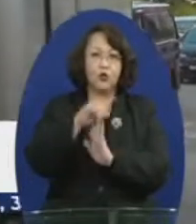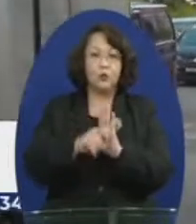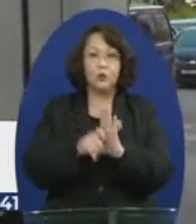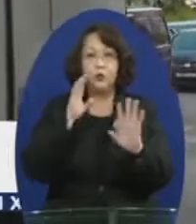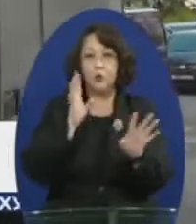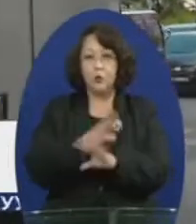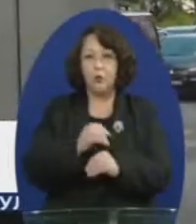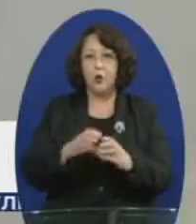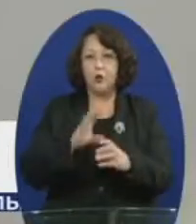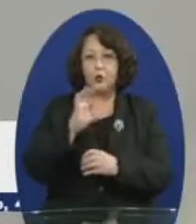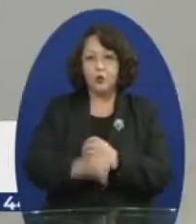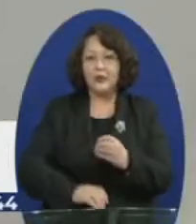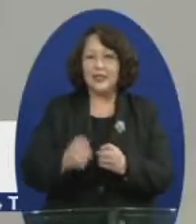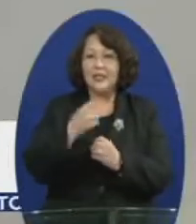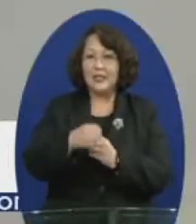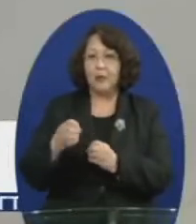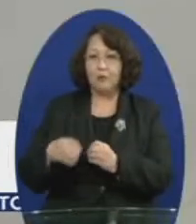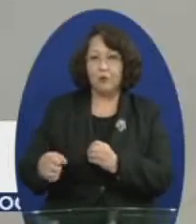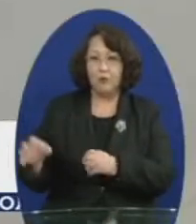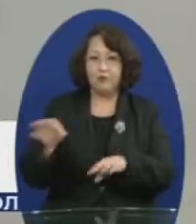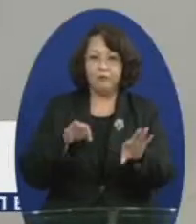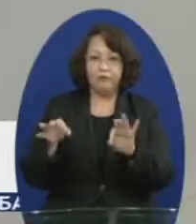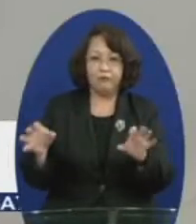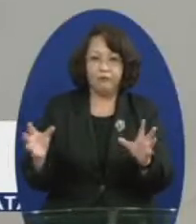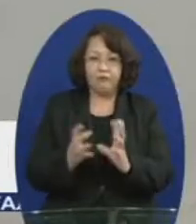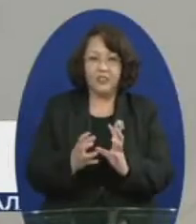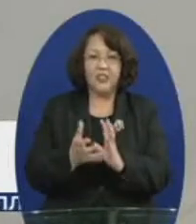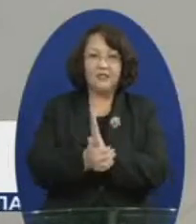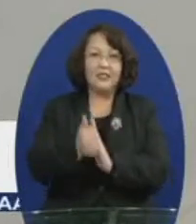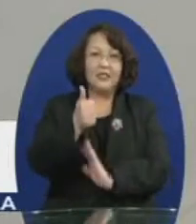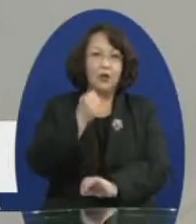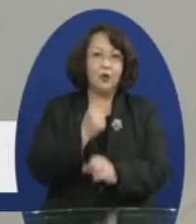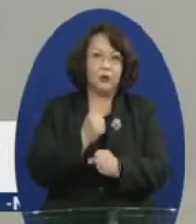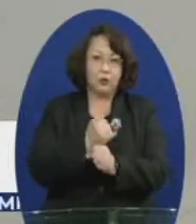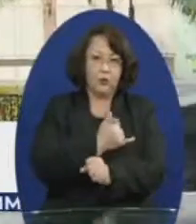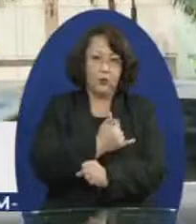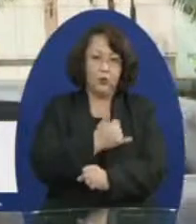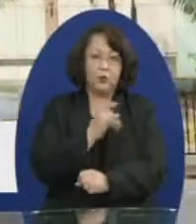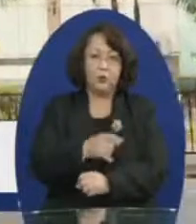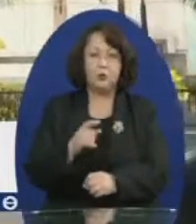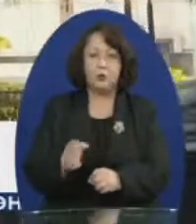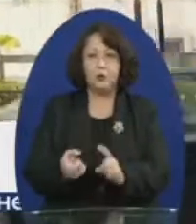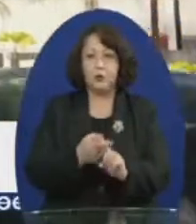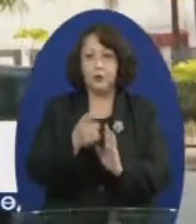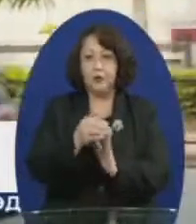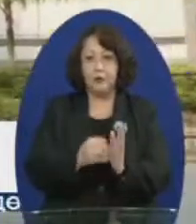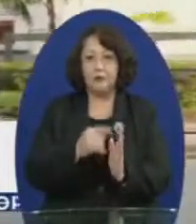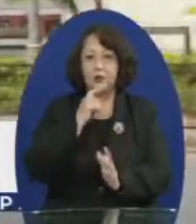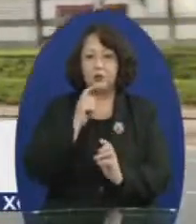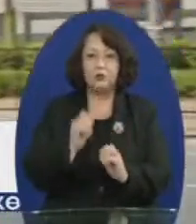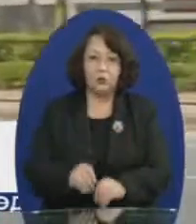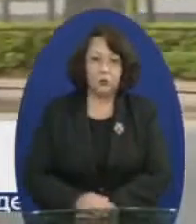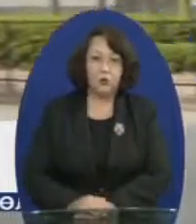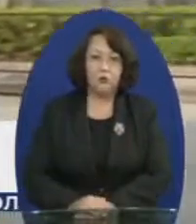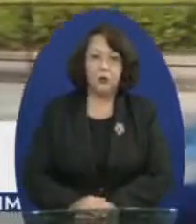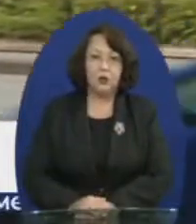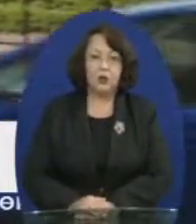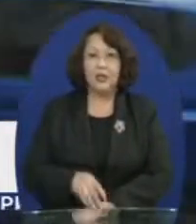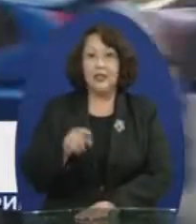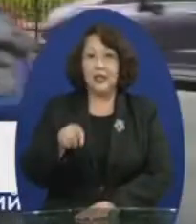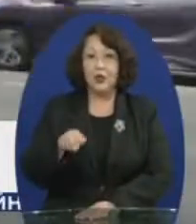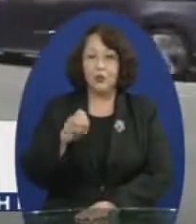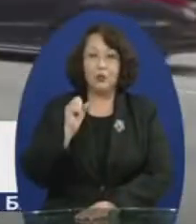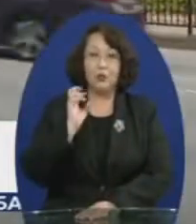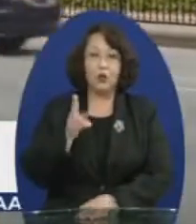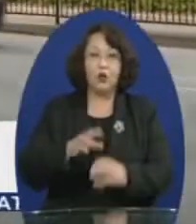байгуулдаг. Мөн олон улсын салбар бүрээс тамилгдсан чадварлаг удирдлагууд ажиллаж байгаатай холбон тайлбарлаж болно гэдгийг албаны хүмүүс хэллээ.